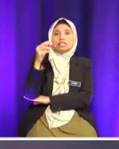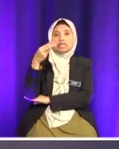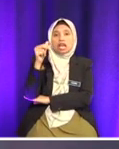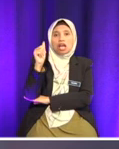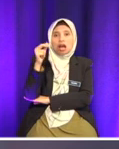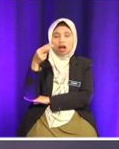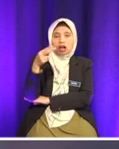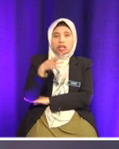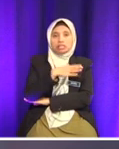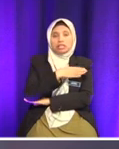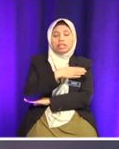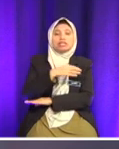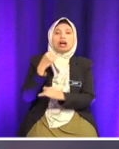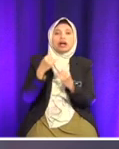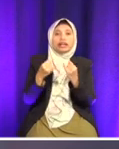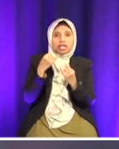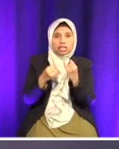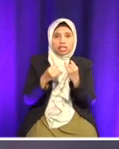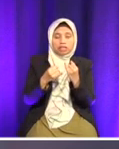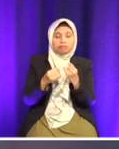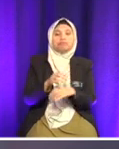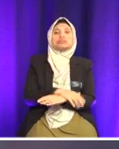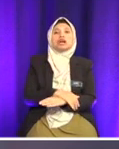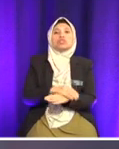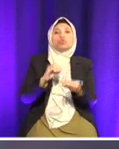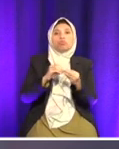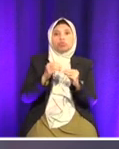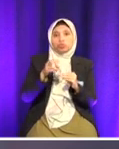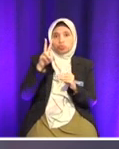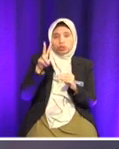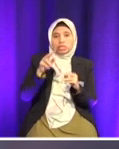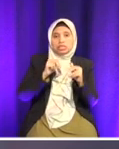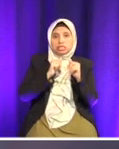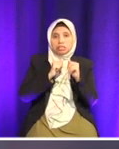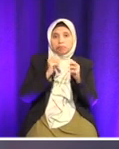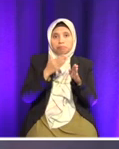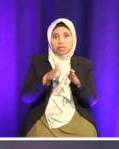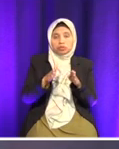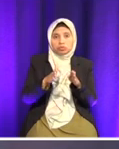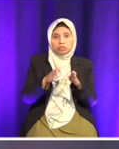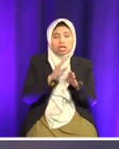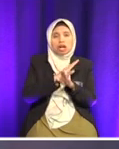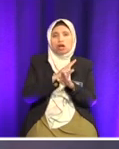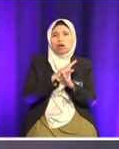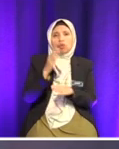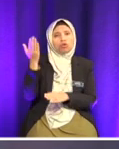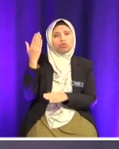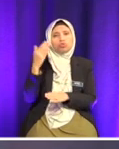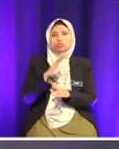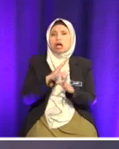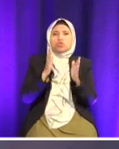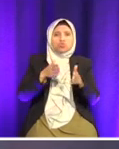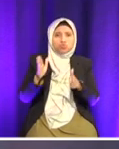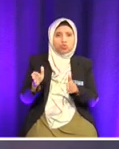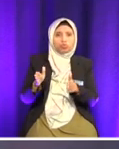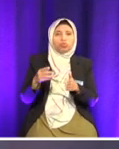Allah Subhanahu wa ta'ala itu yang pertama yang keduanya diikuti dia tak susun ulama tidak menyusul secara khusus apa